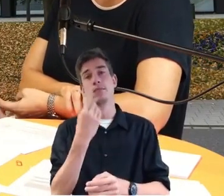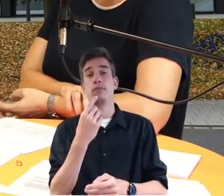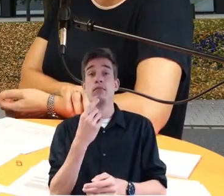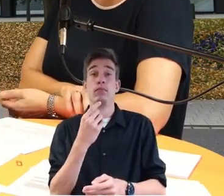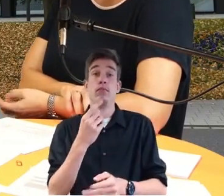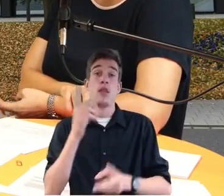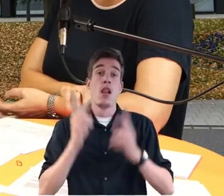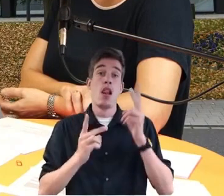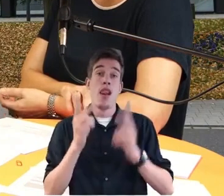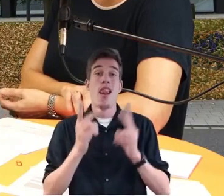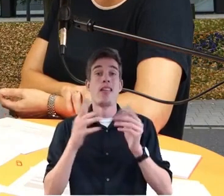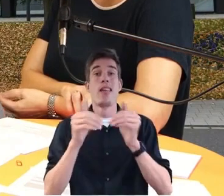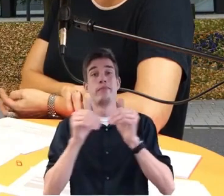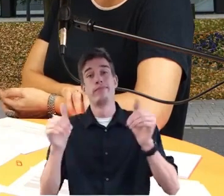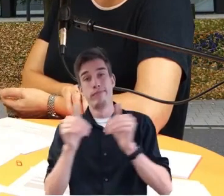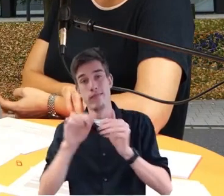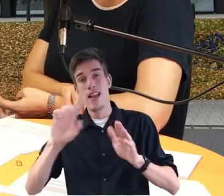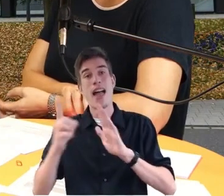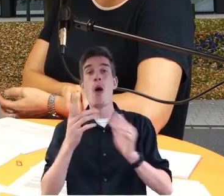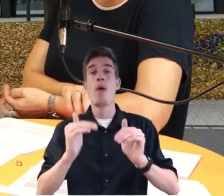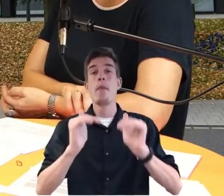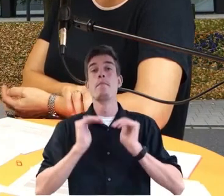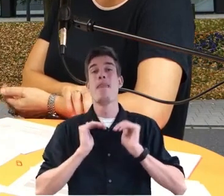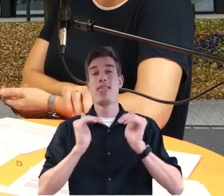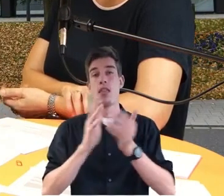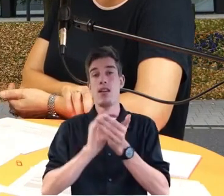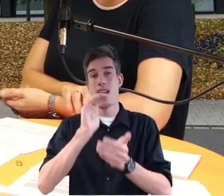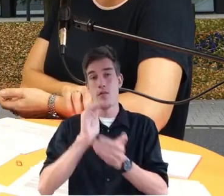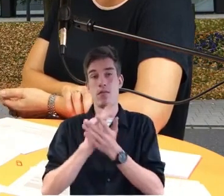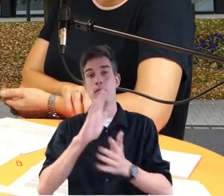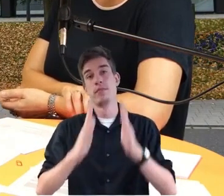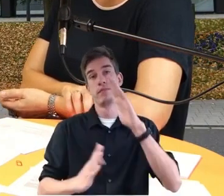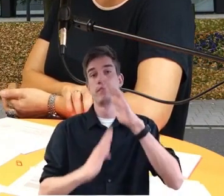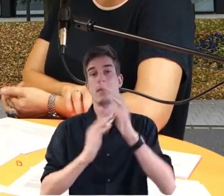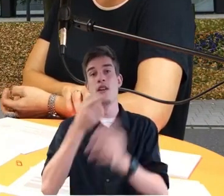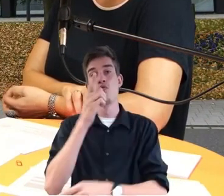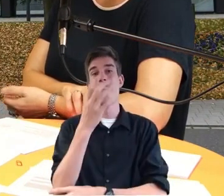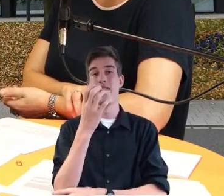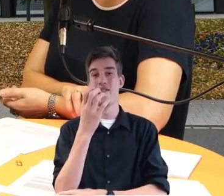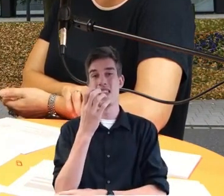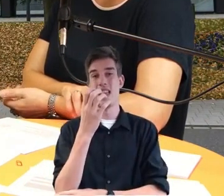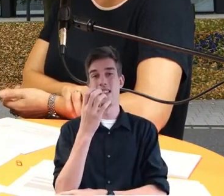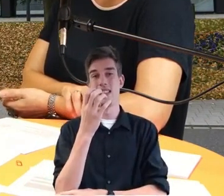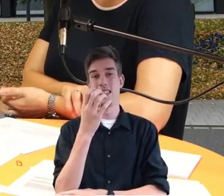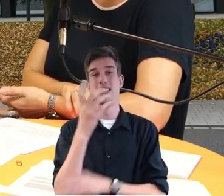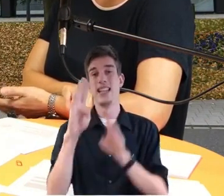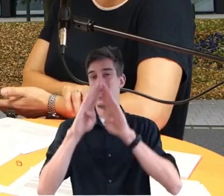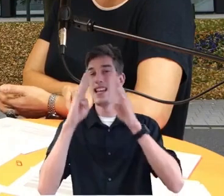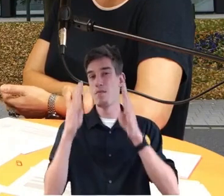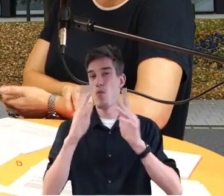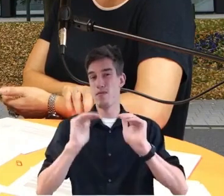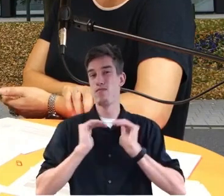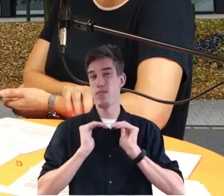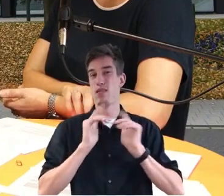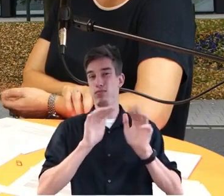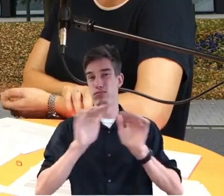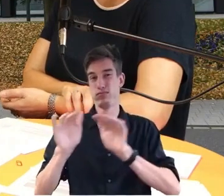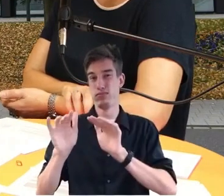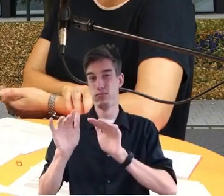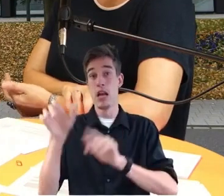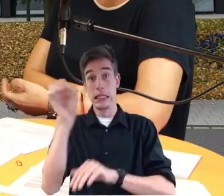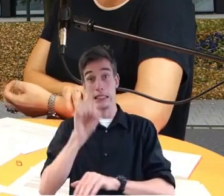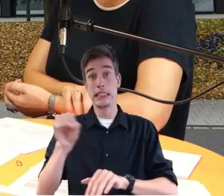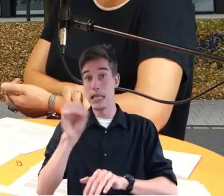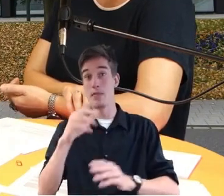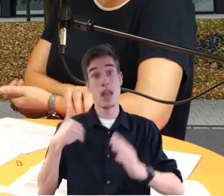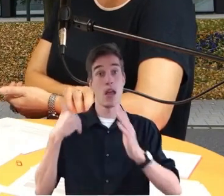bei uns in ahrweiler dann die betten wir haben eine bettenkapazität von ungefähr 140 betten in unseren unterkunftsgebäude und wenn die durch die zahlreichen seminare die